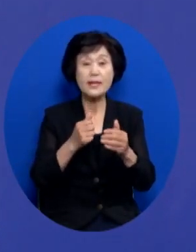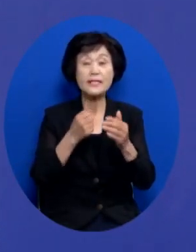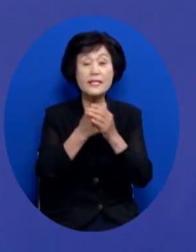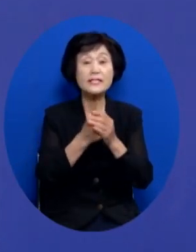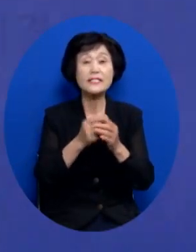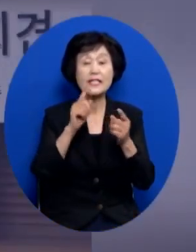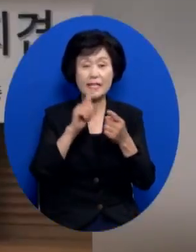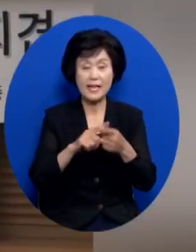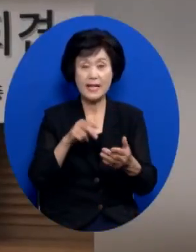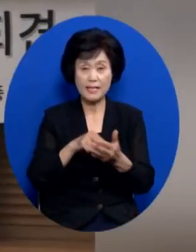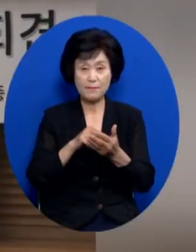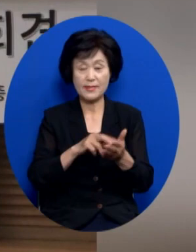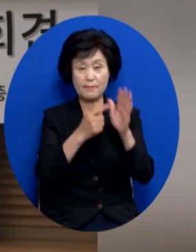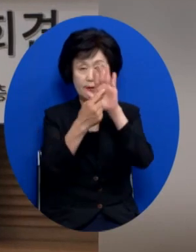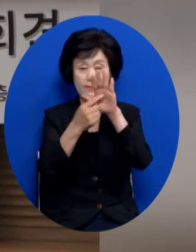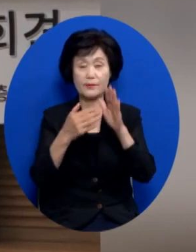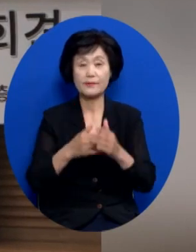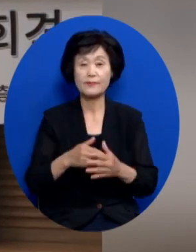밝혔습니다.